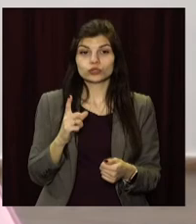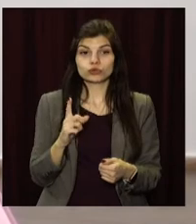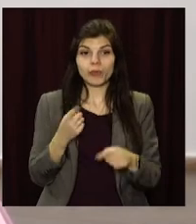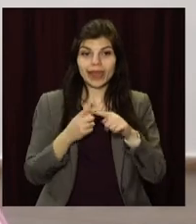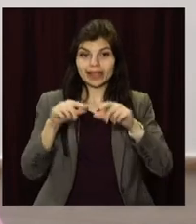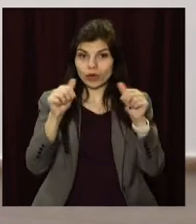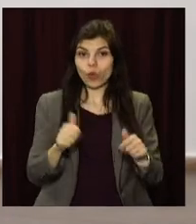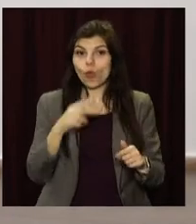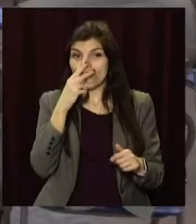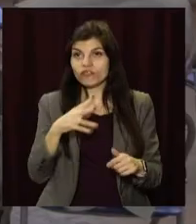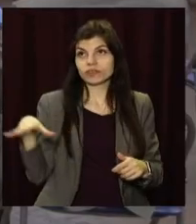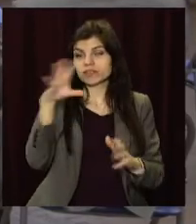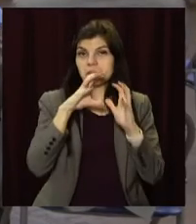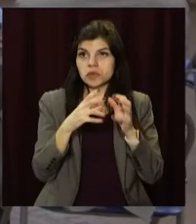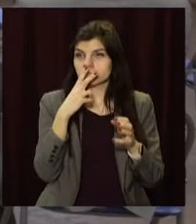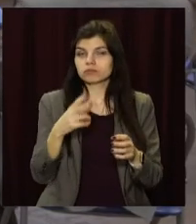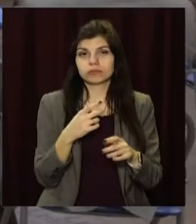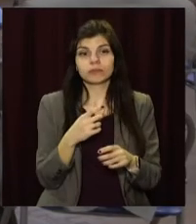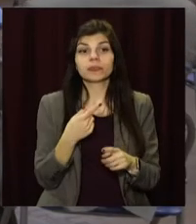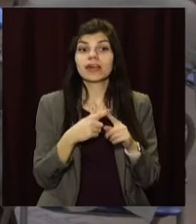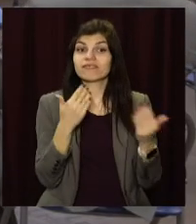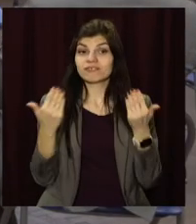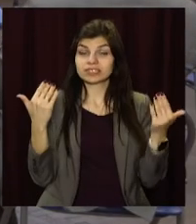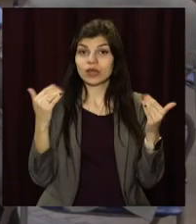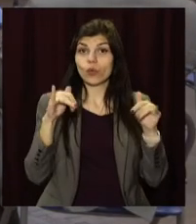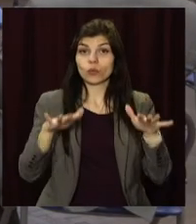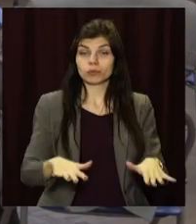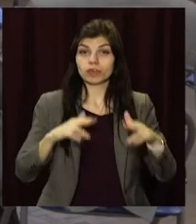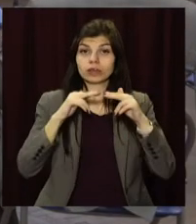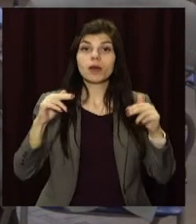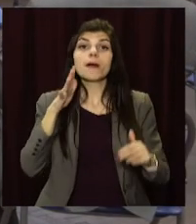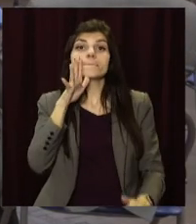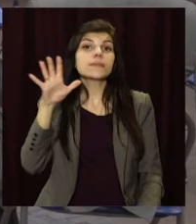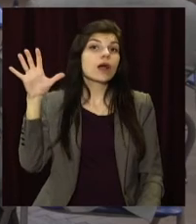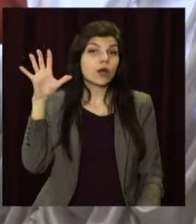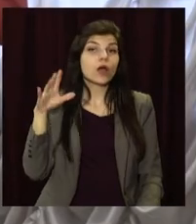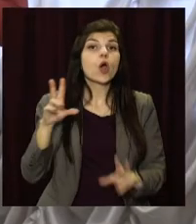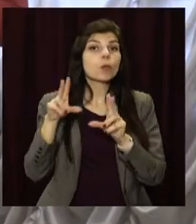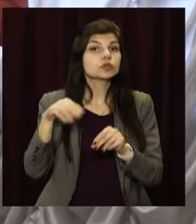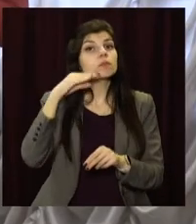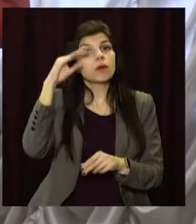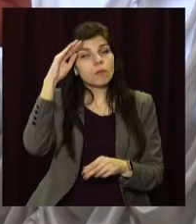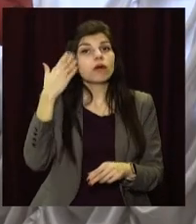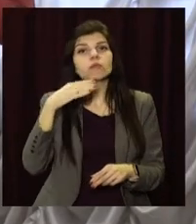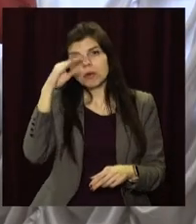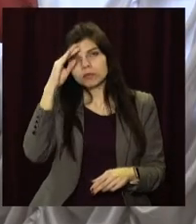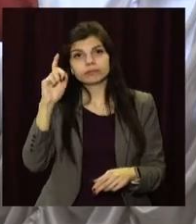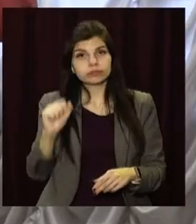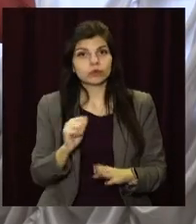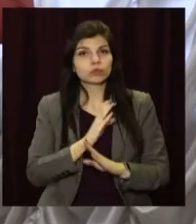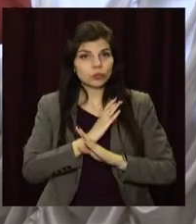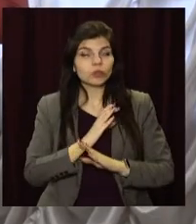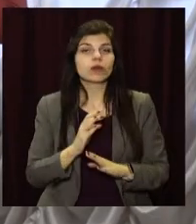щоб ці ікони побачили світ. Влаштувати виставку у Дніпрі художниця 5 років тому пообіцяла батькові, а коли його не